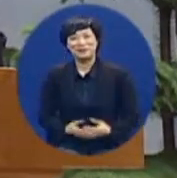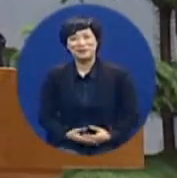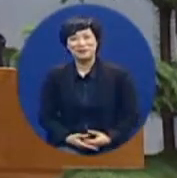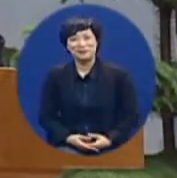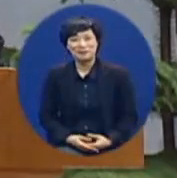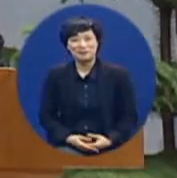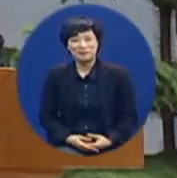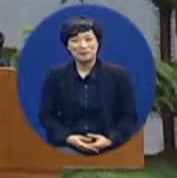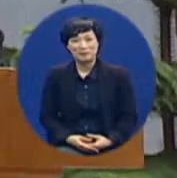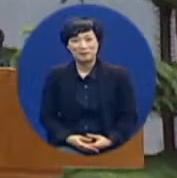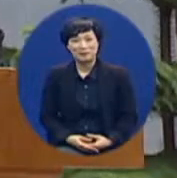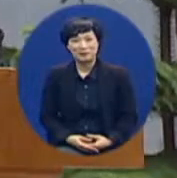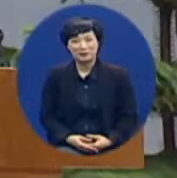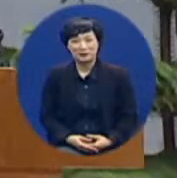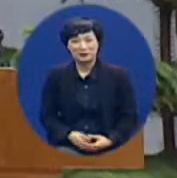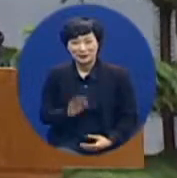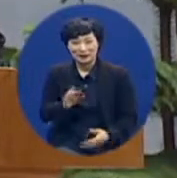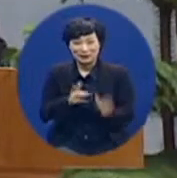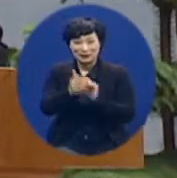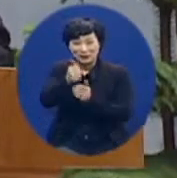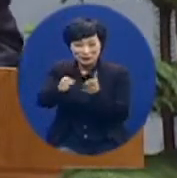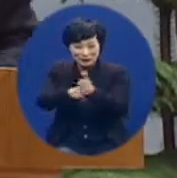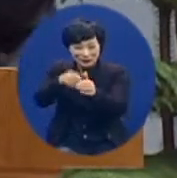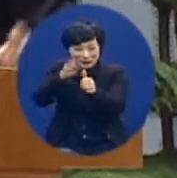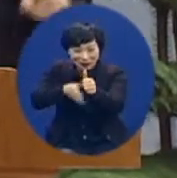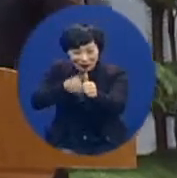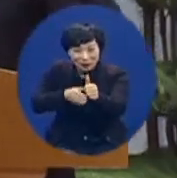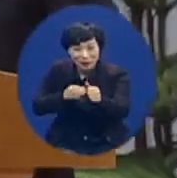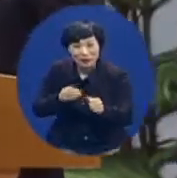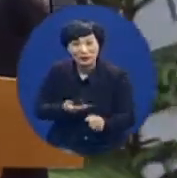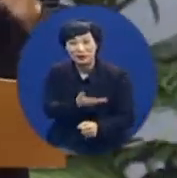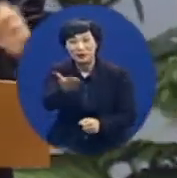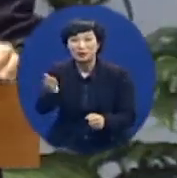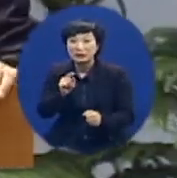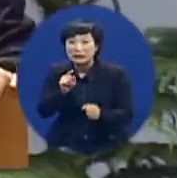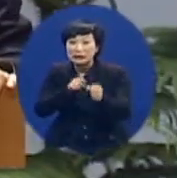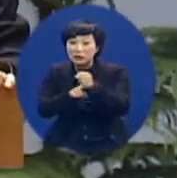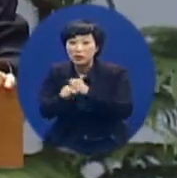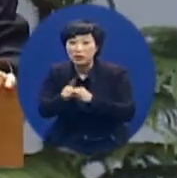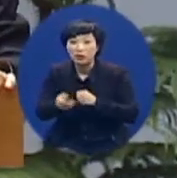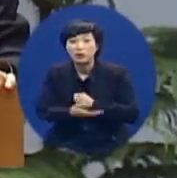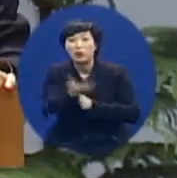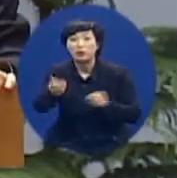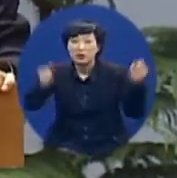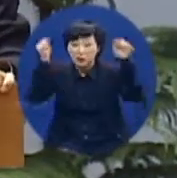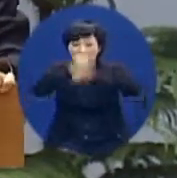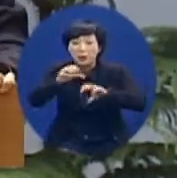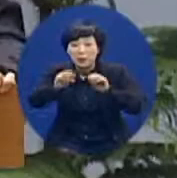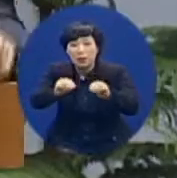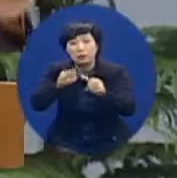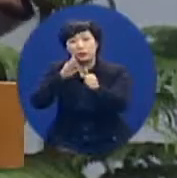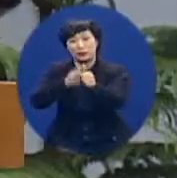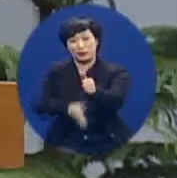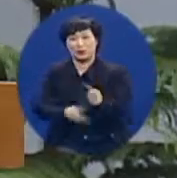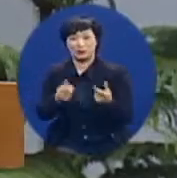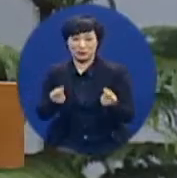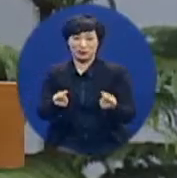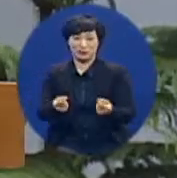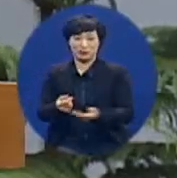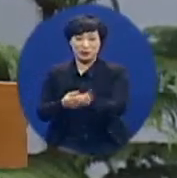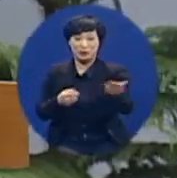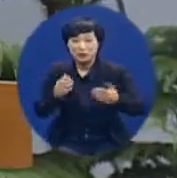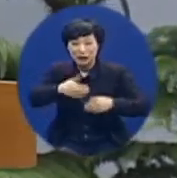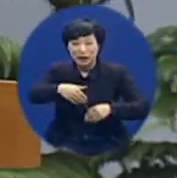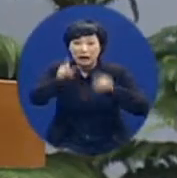아멘 예수 믿으세요이 말은 당신의 파멸을 중단하세요 아멘 당신이 가는